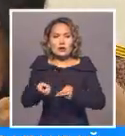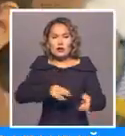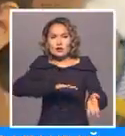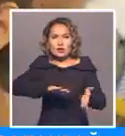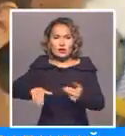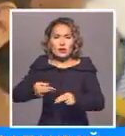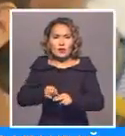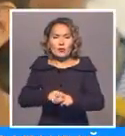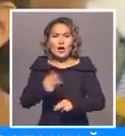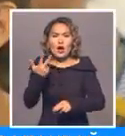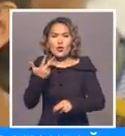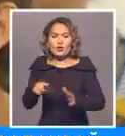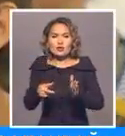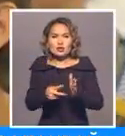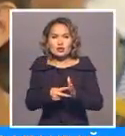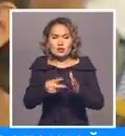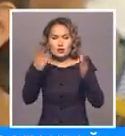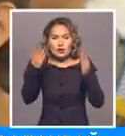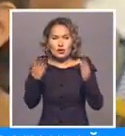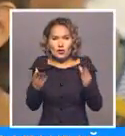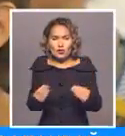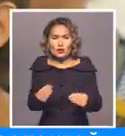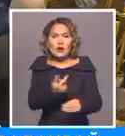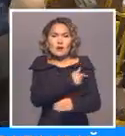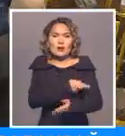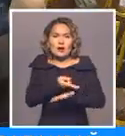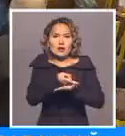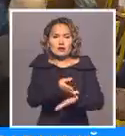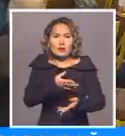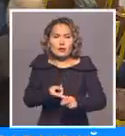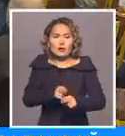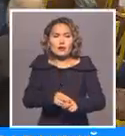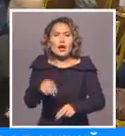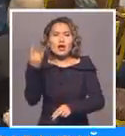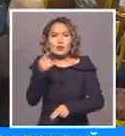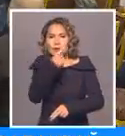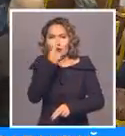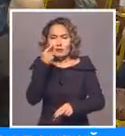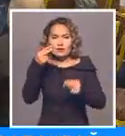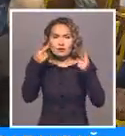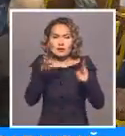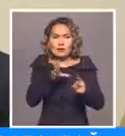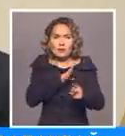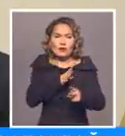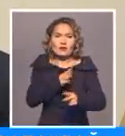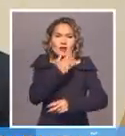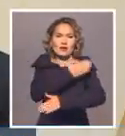Самғат 37 күн бойы ес-түссіз жатқан. Оянған сәтте Айжан баласының сау емес, сал болып қалғанын біледі.